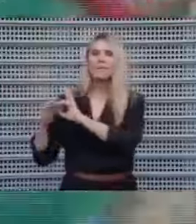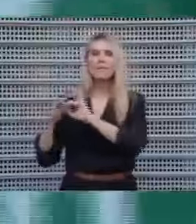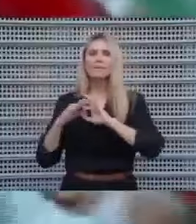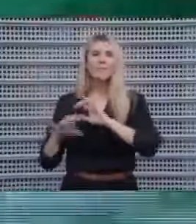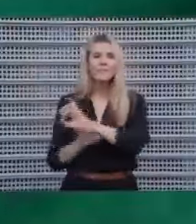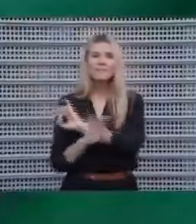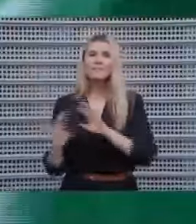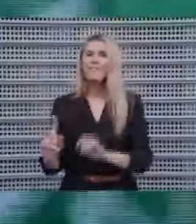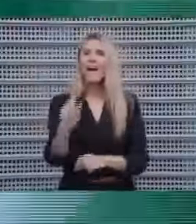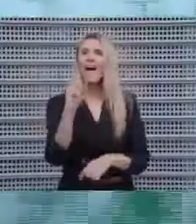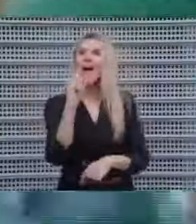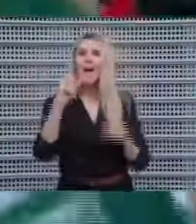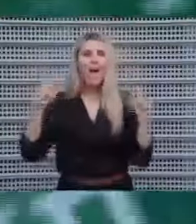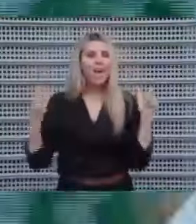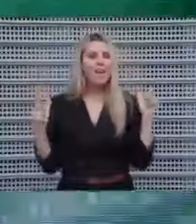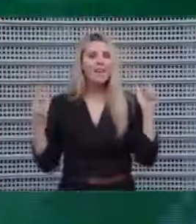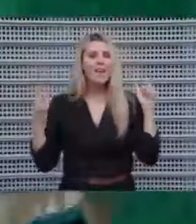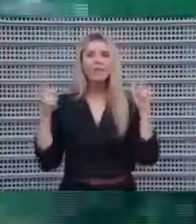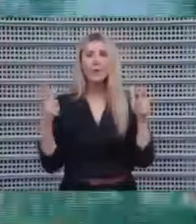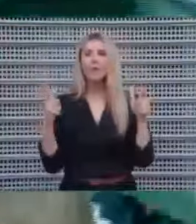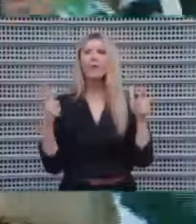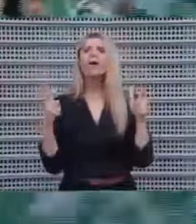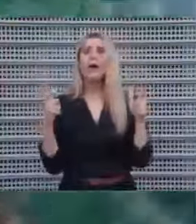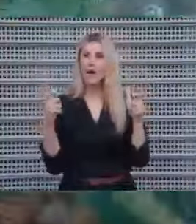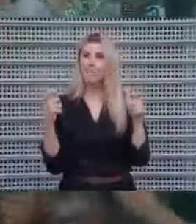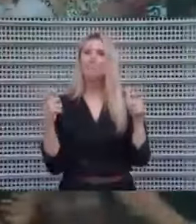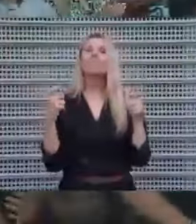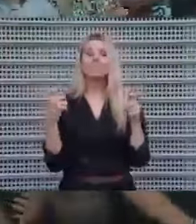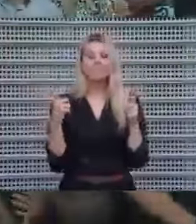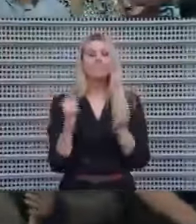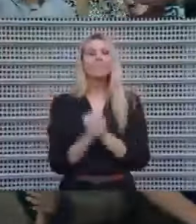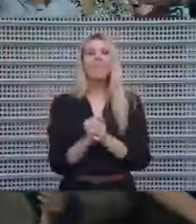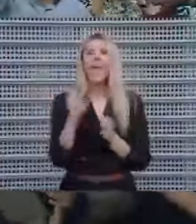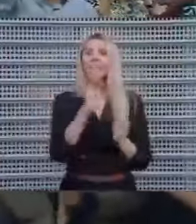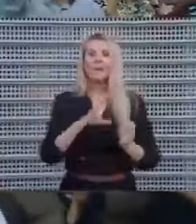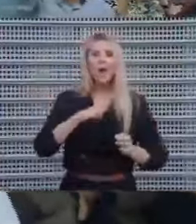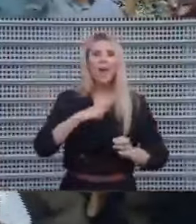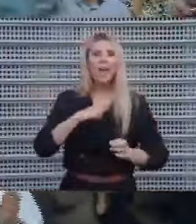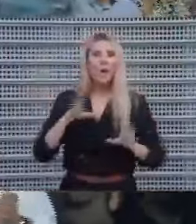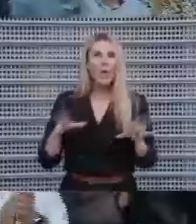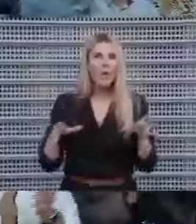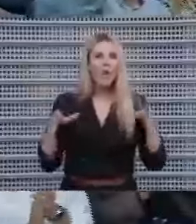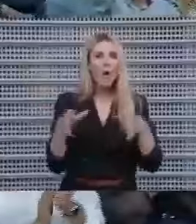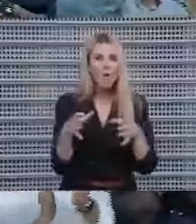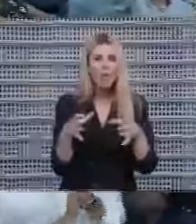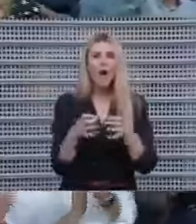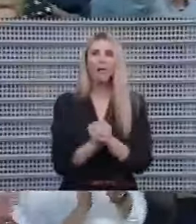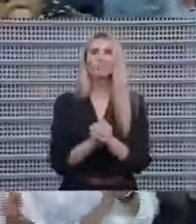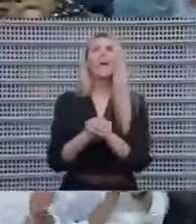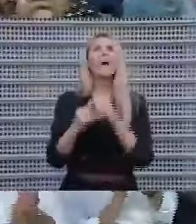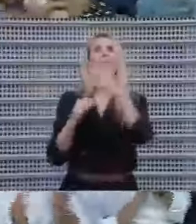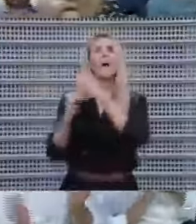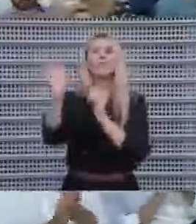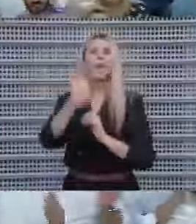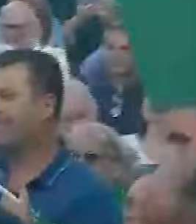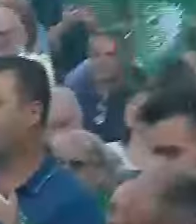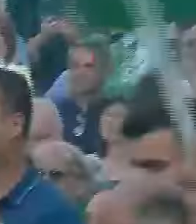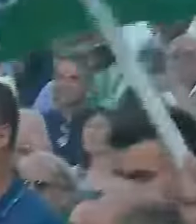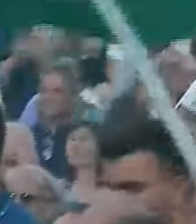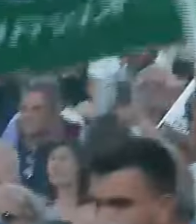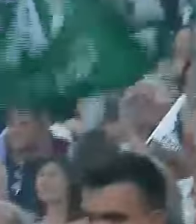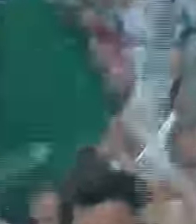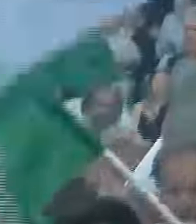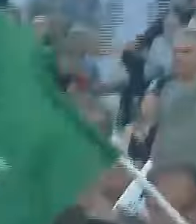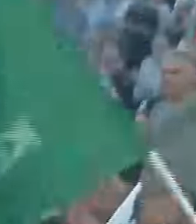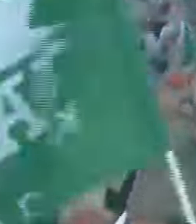εκλογικά αποτελέσματα ότι όταν βάζουμε έναν πύχη δεν μπορεί να περνάμε από κάτω. Αναρωτιέμαι, δύο μέτρα και δύο σταθμά?